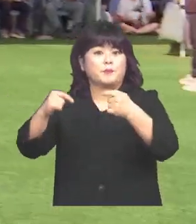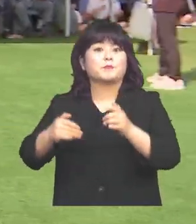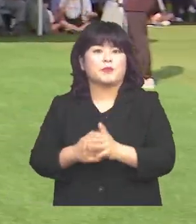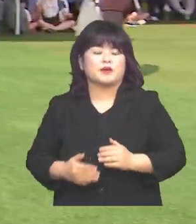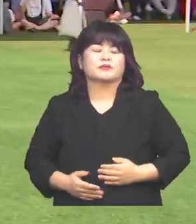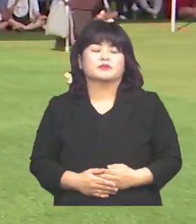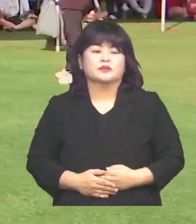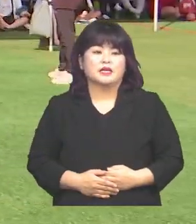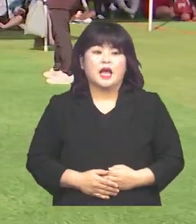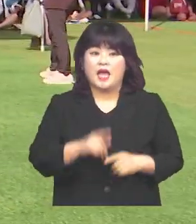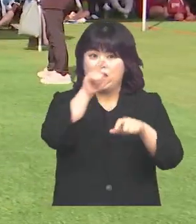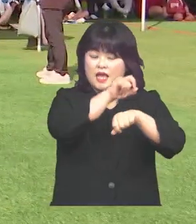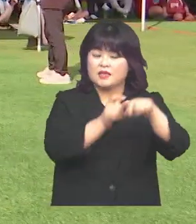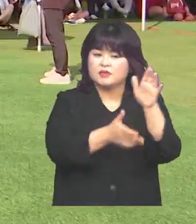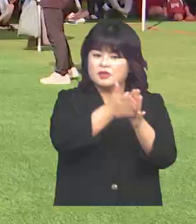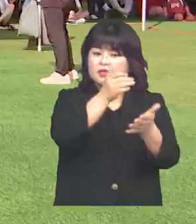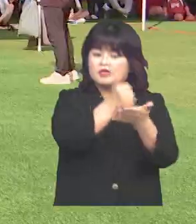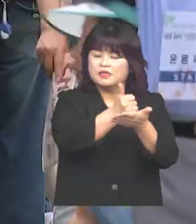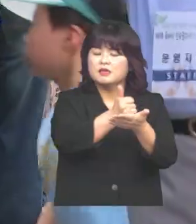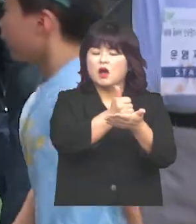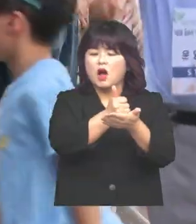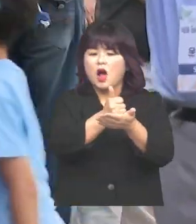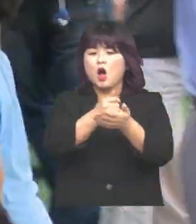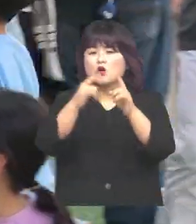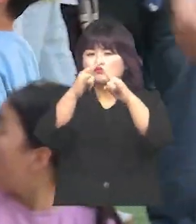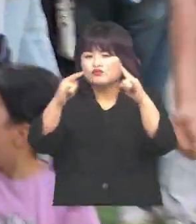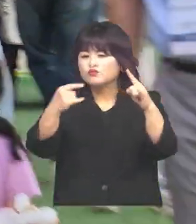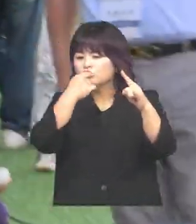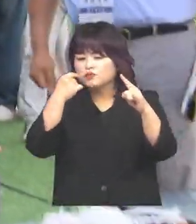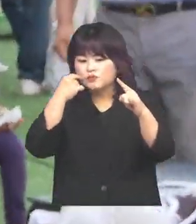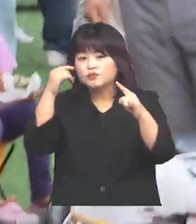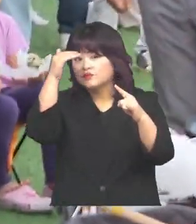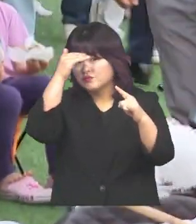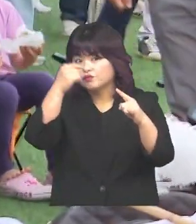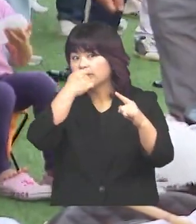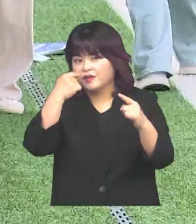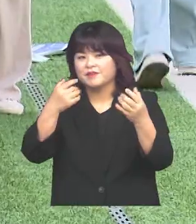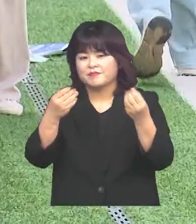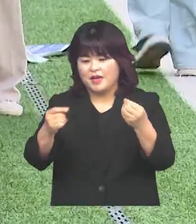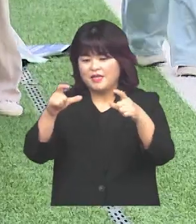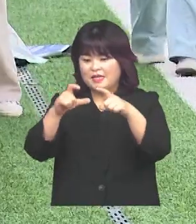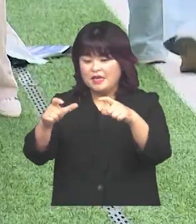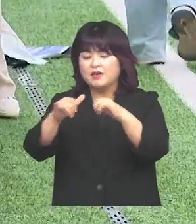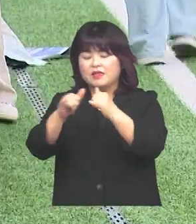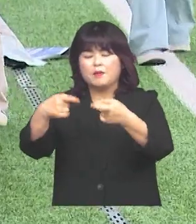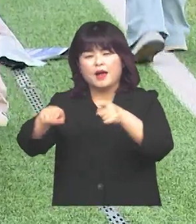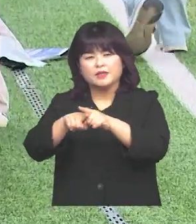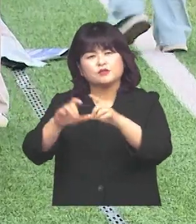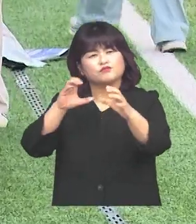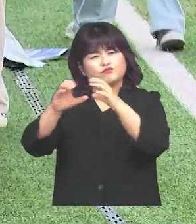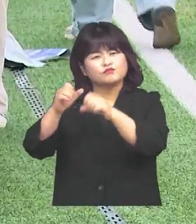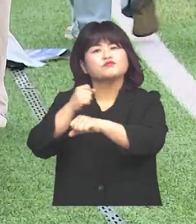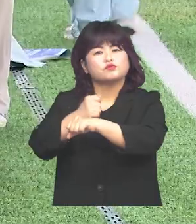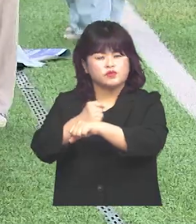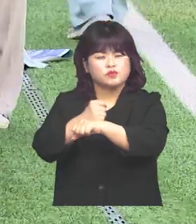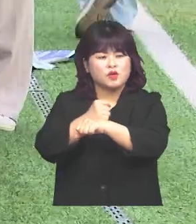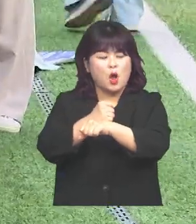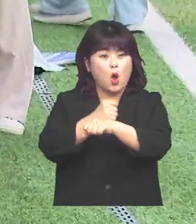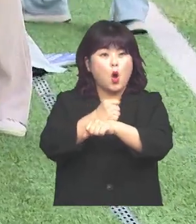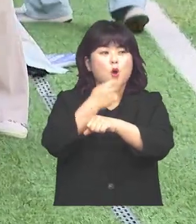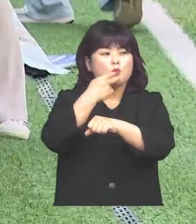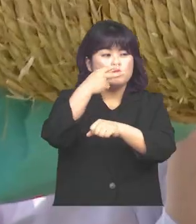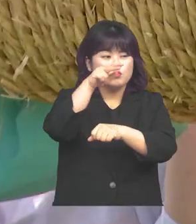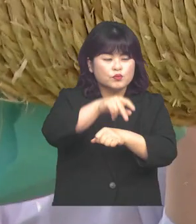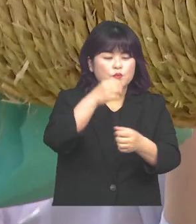참석했습니다. 이상일 시장은 행사장에 마련된 부스를 둘러보면서 행사장을 찾은 시민들과 소통하고